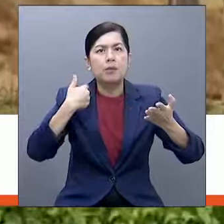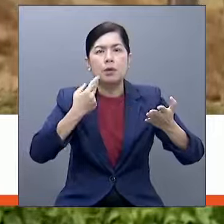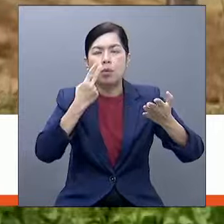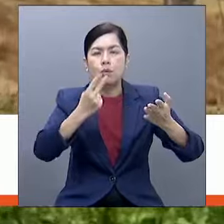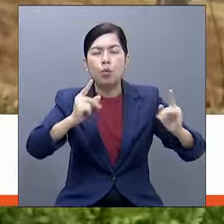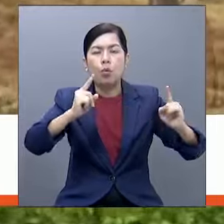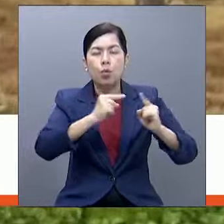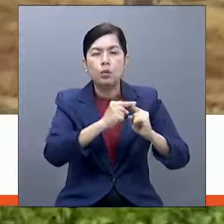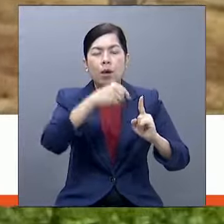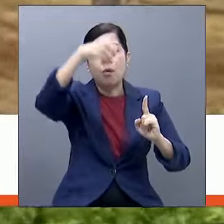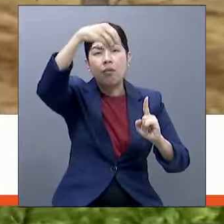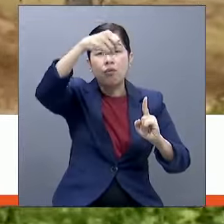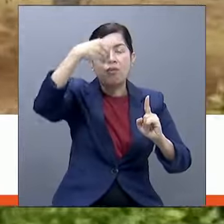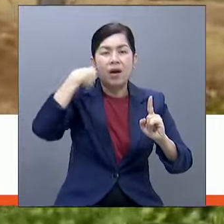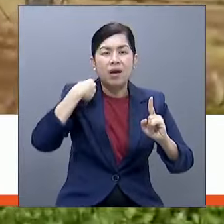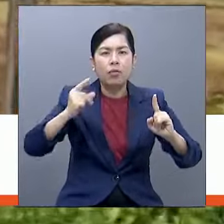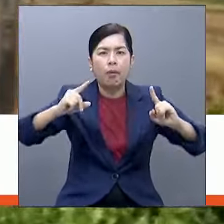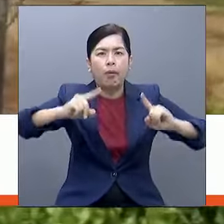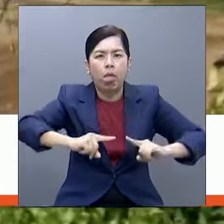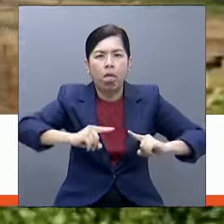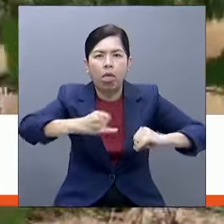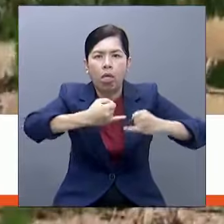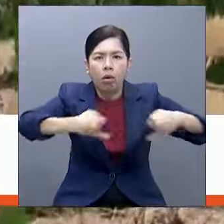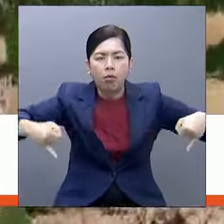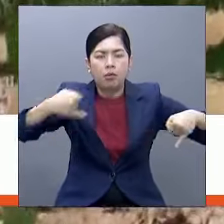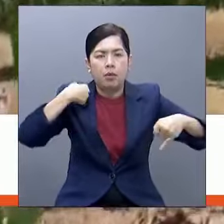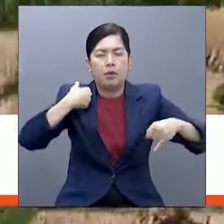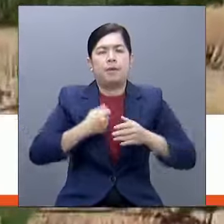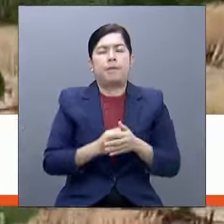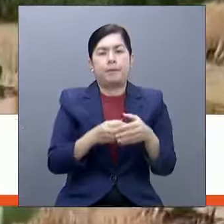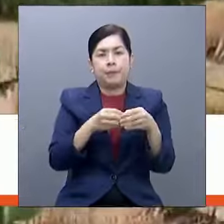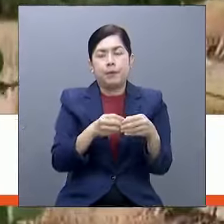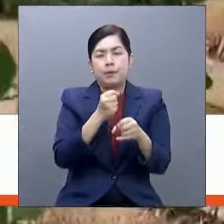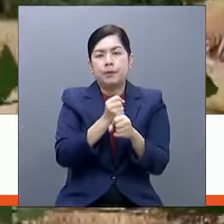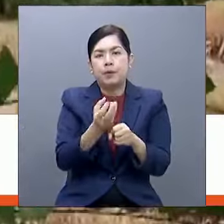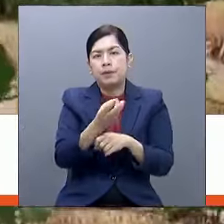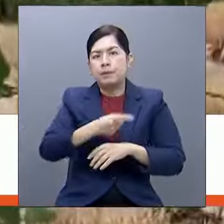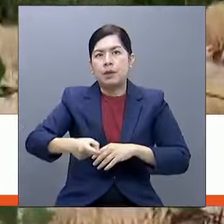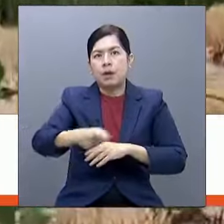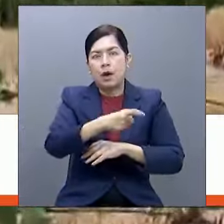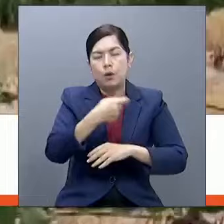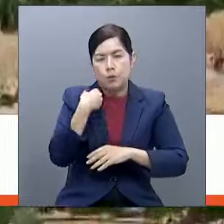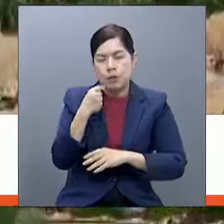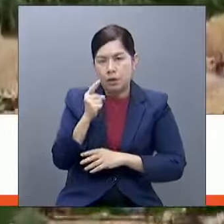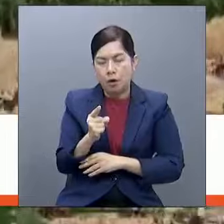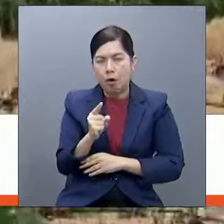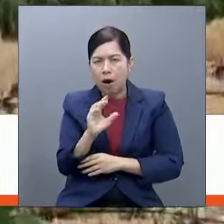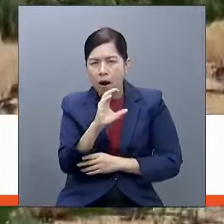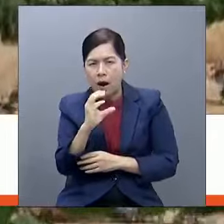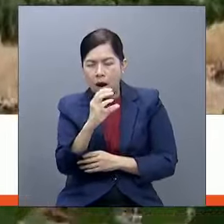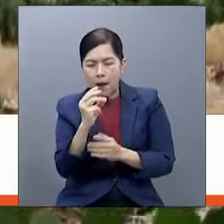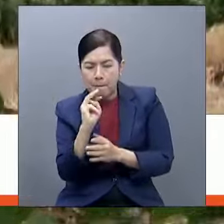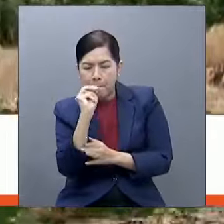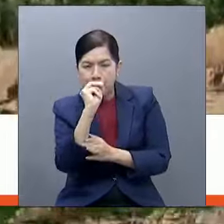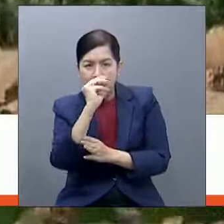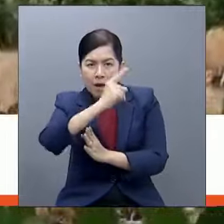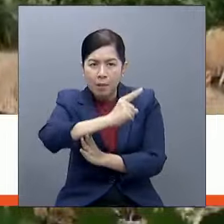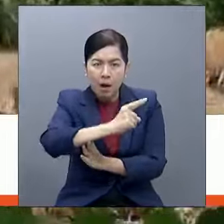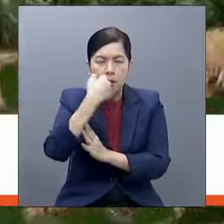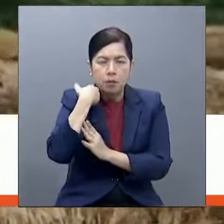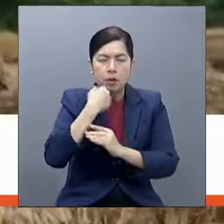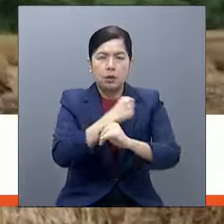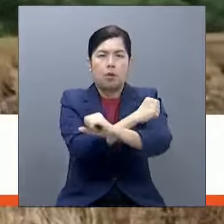ค่นล้มลงมาด้วยทำให้ชาวนาเขาต้องใช้ไม้ค้ำยันเพื่อป้องกันไฟรั่วแล้วก็ยังกระทบต่อการทำนาเพรา